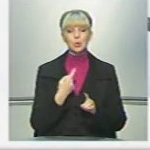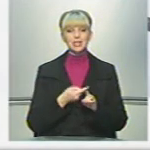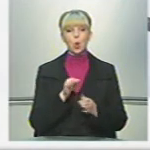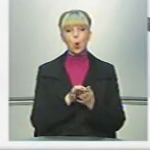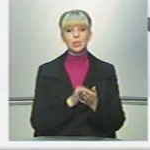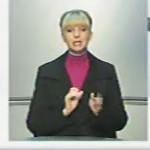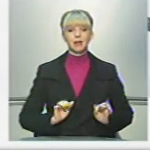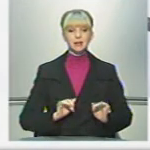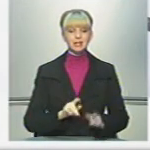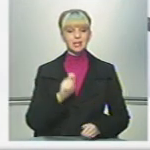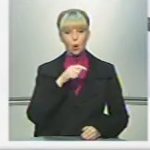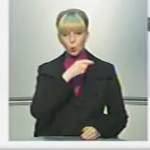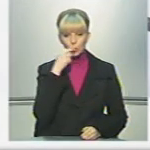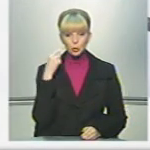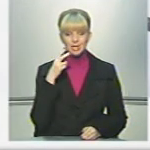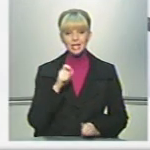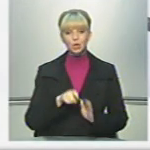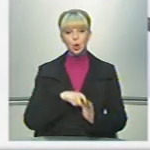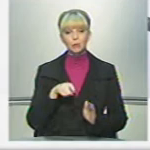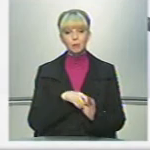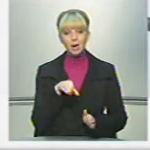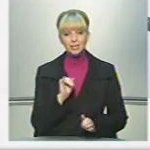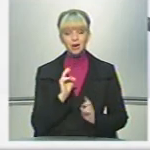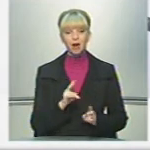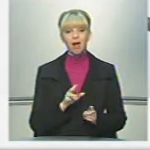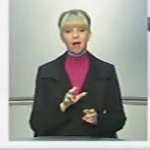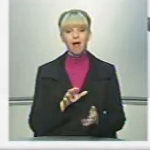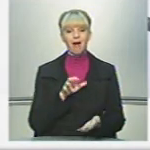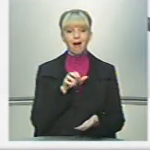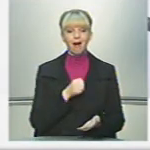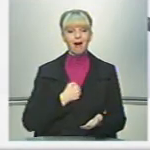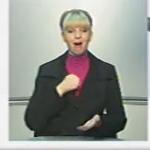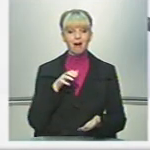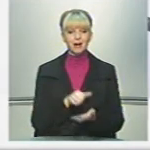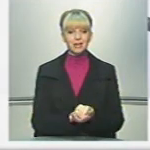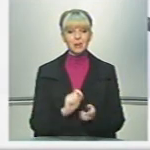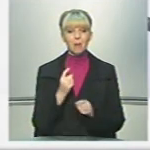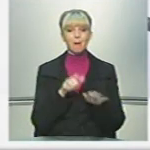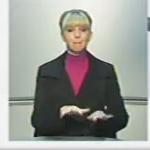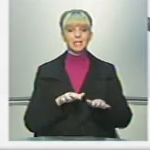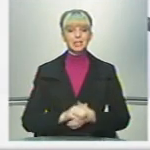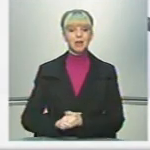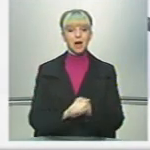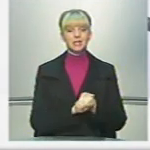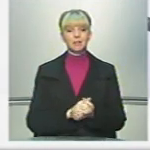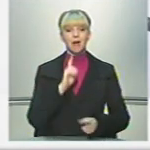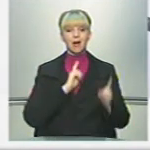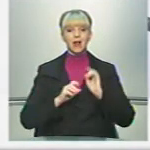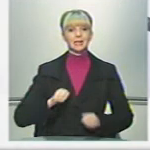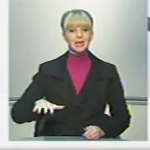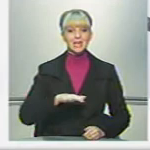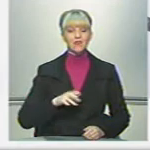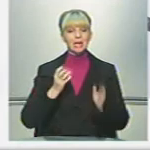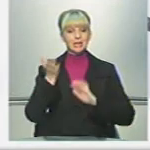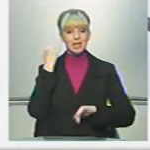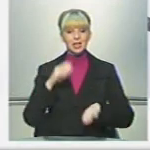оцінка дій Росії на Донбасі як агресії. Вперше парламентська асамблея Ради Європи